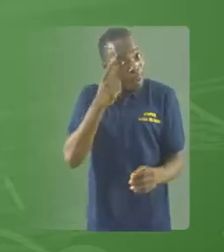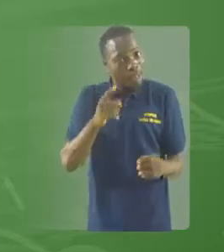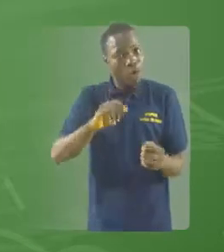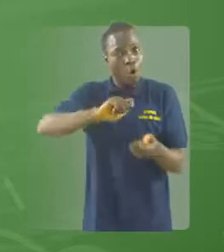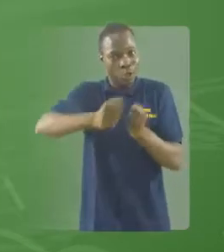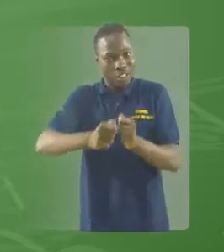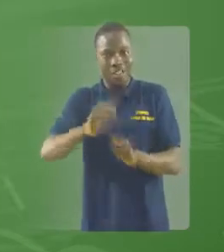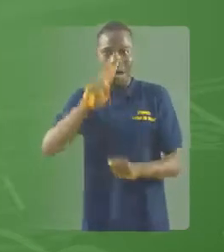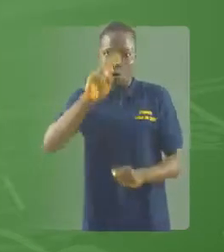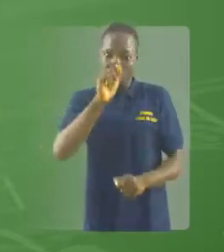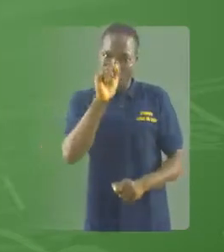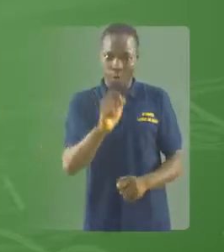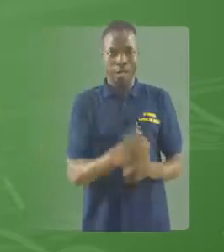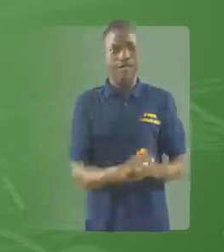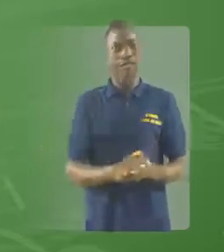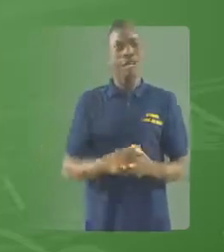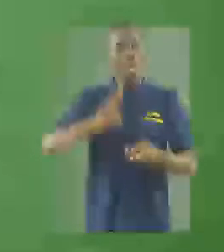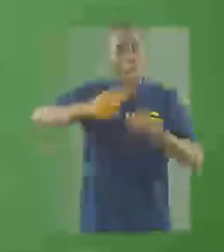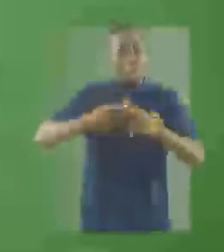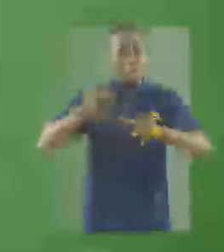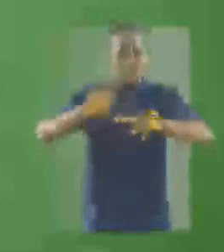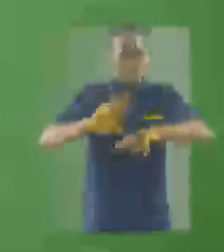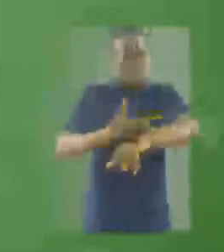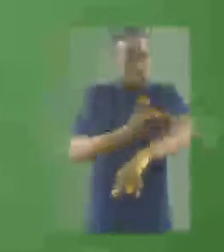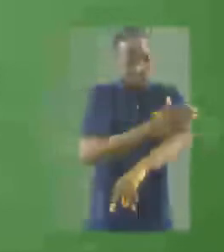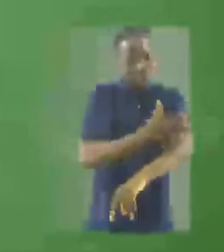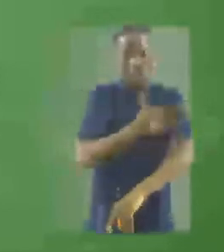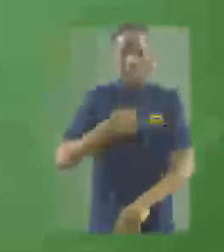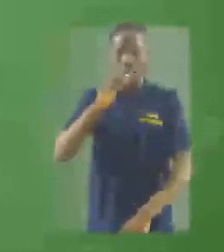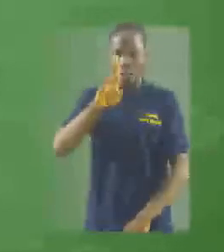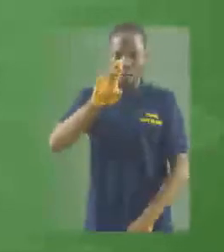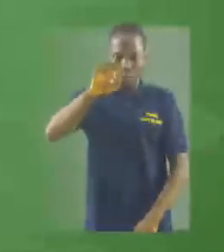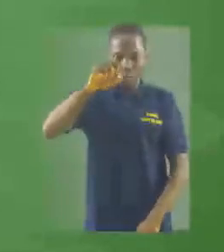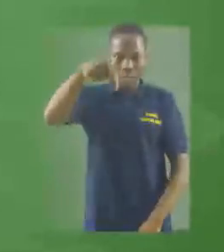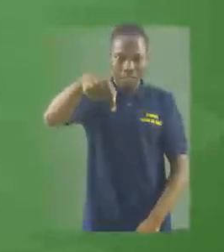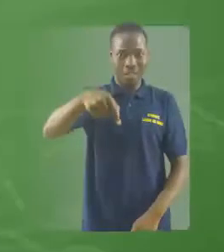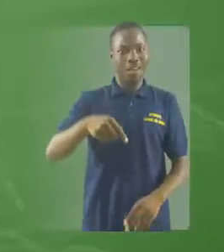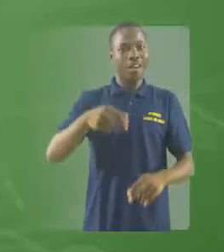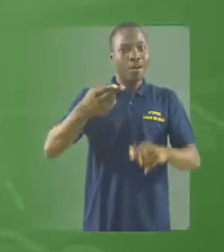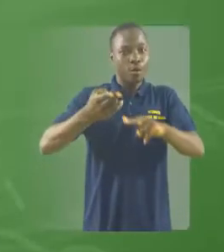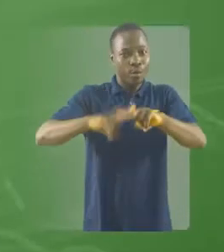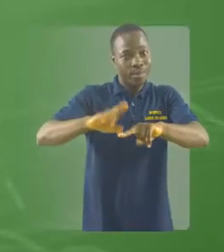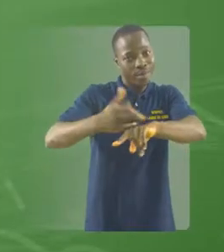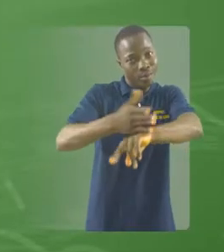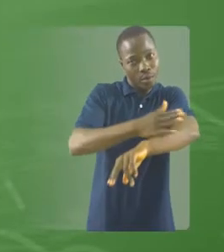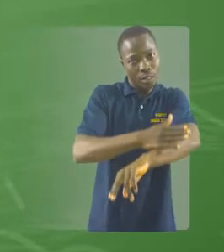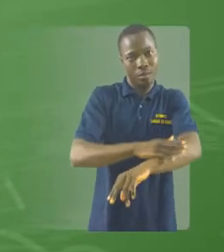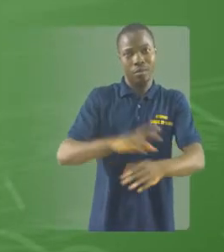effectif cumulé croissant, fréquence cumulée croissante.